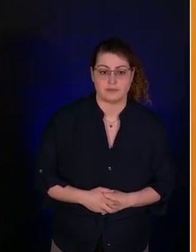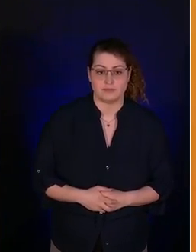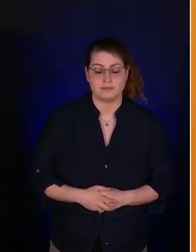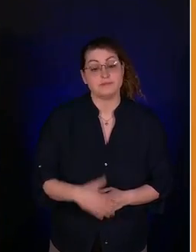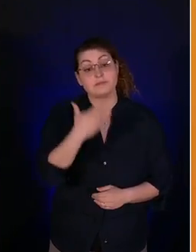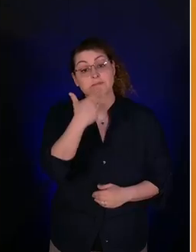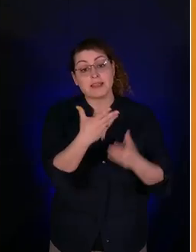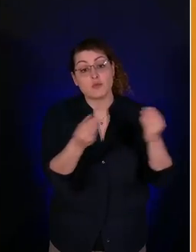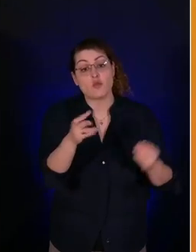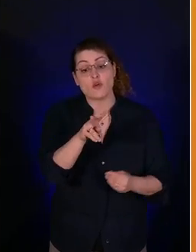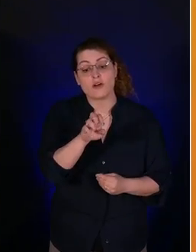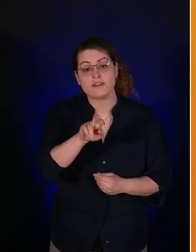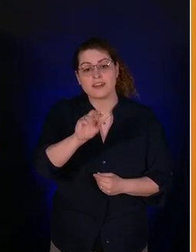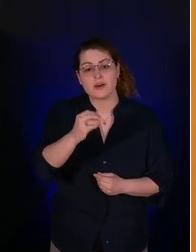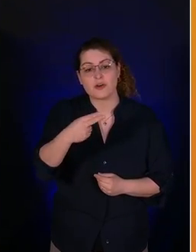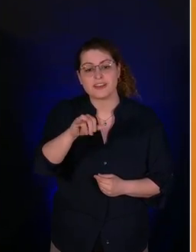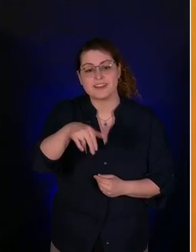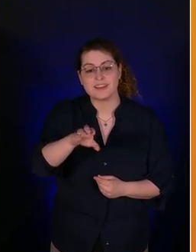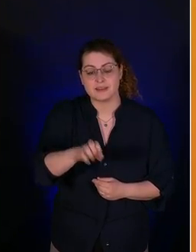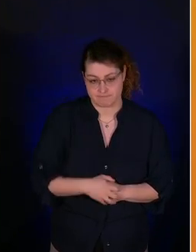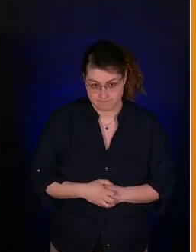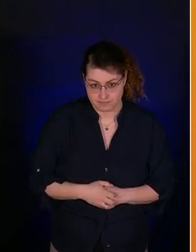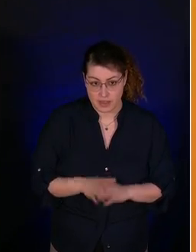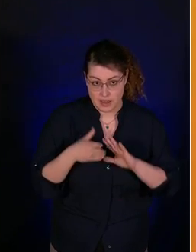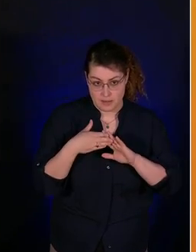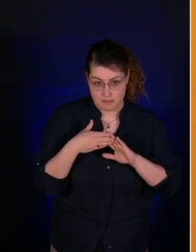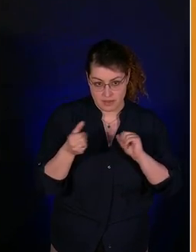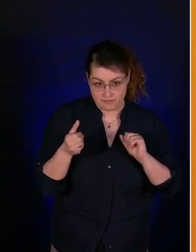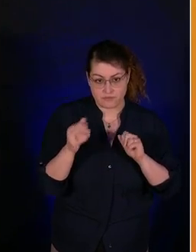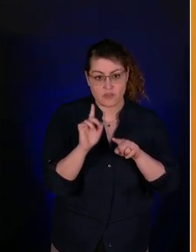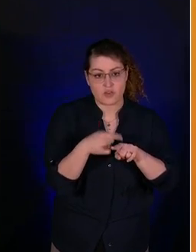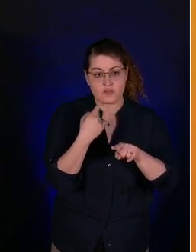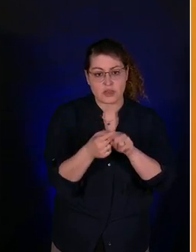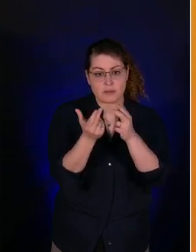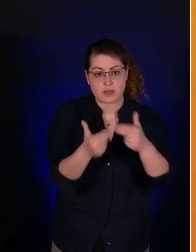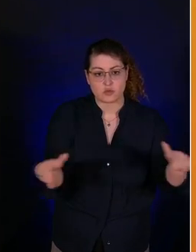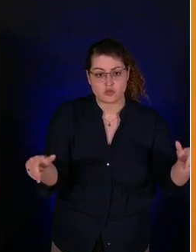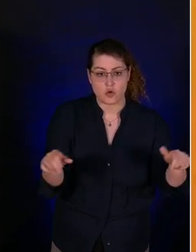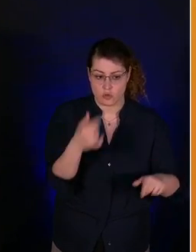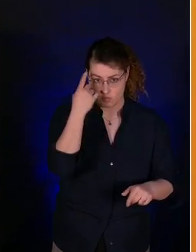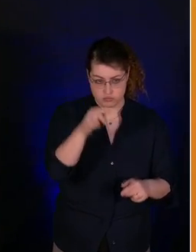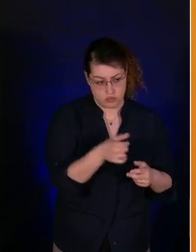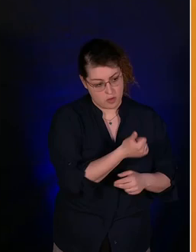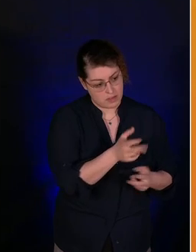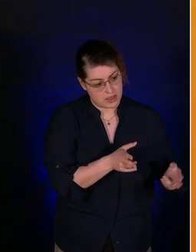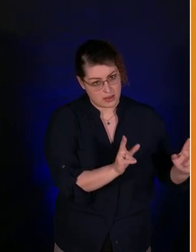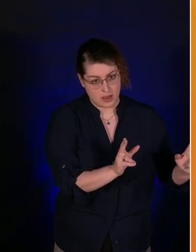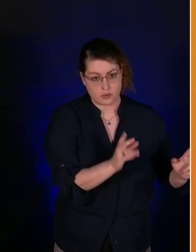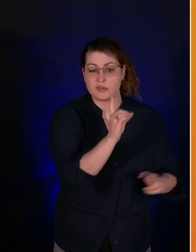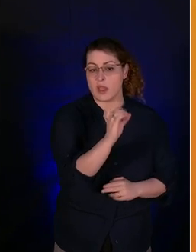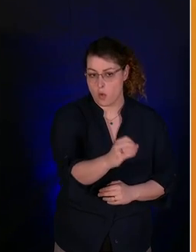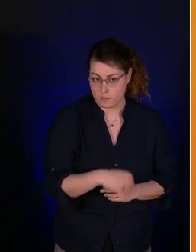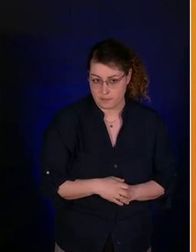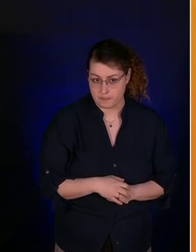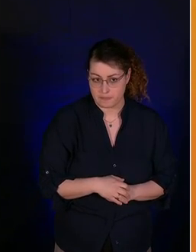Merci beaucoup Véronique. On va pouvoir passer le petit film introductif à la partie 1 du document d'orientation. Et